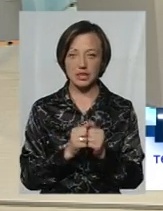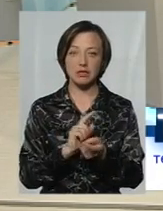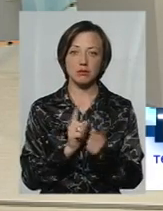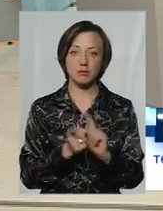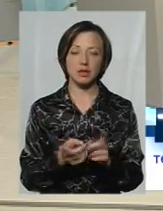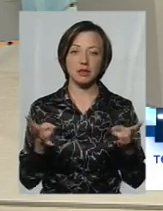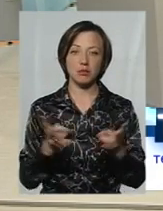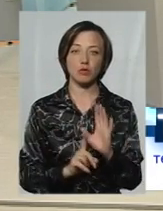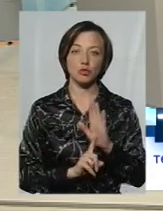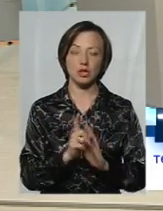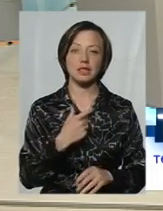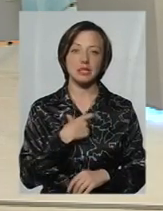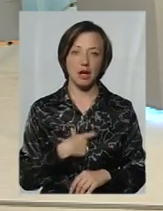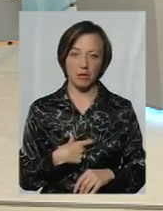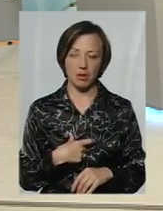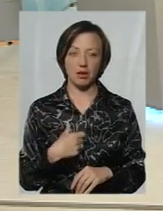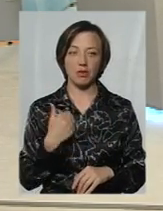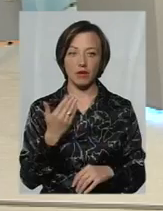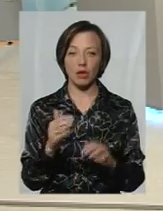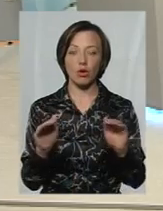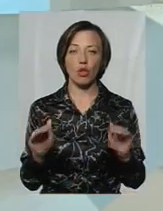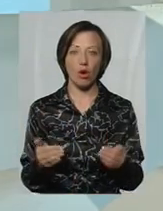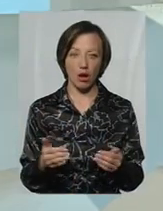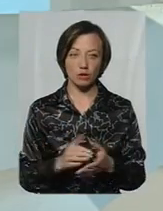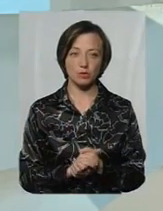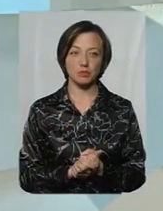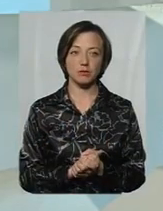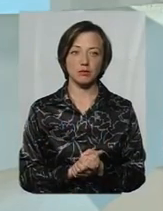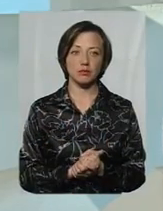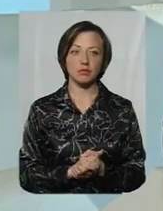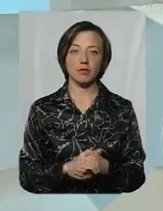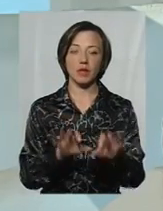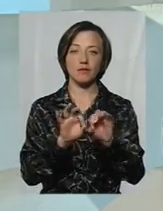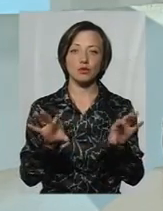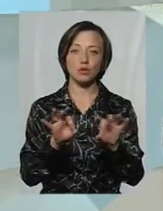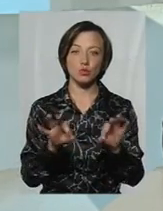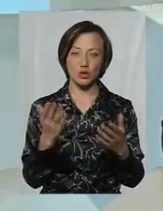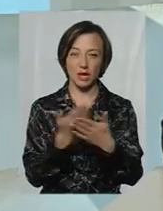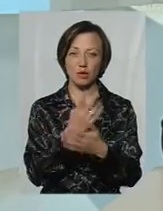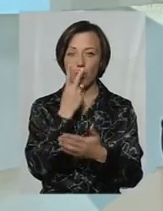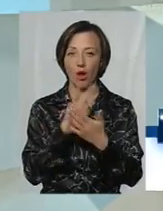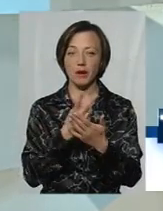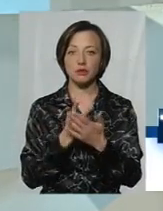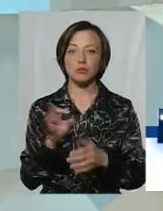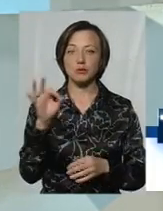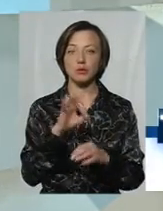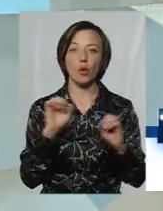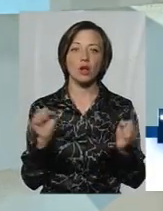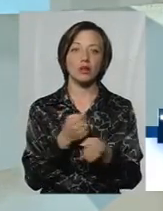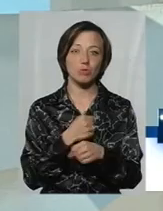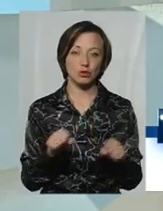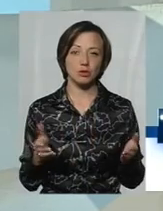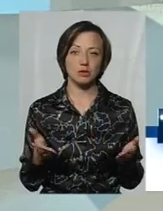розпочинати з себе, тобто, як ви говорили, локально. В сюжеті було показано про... Людина